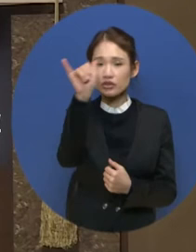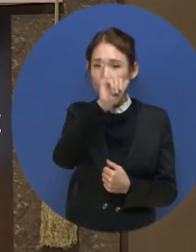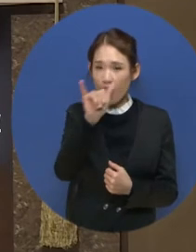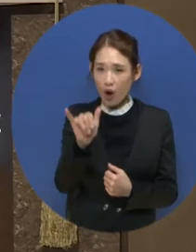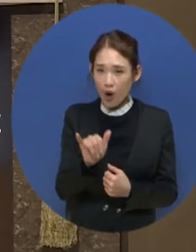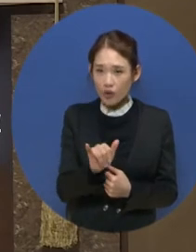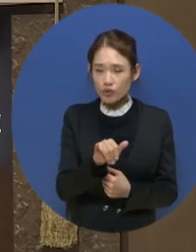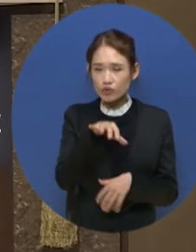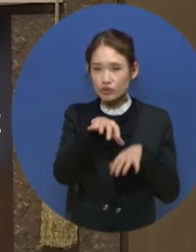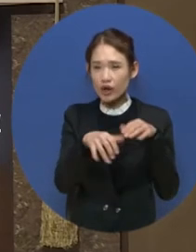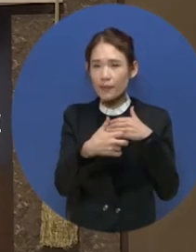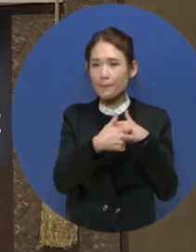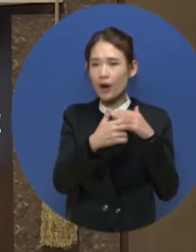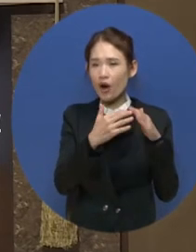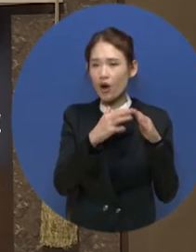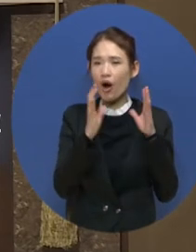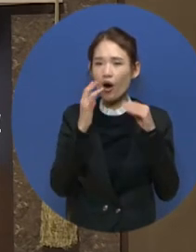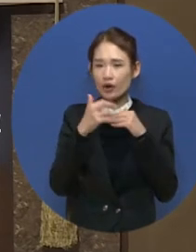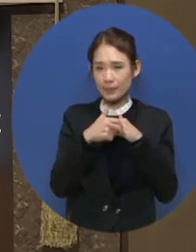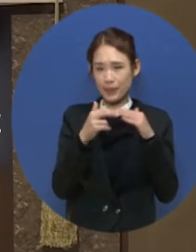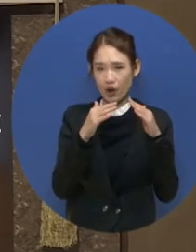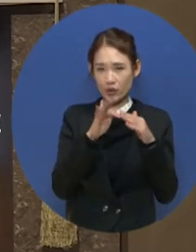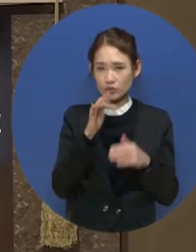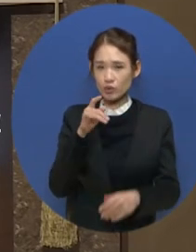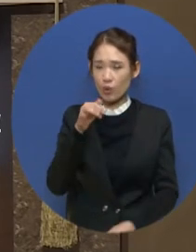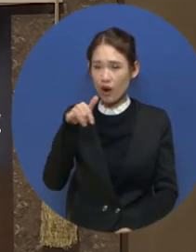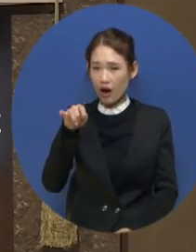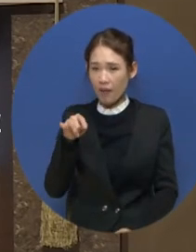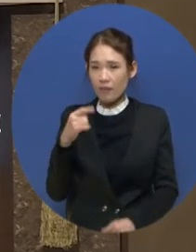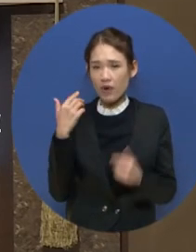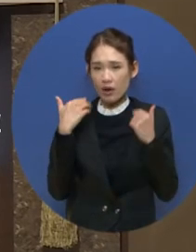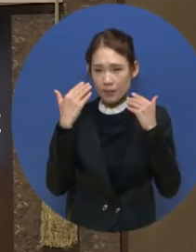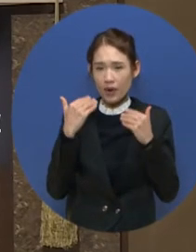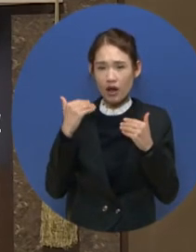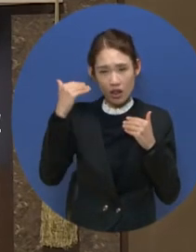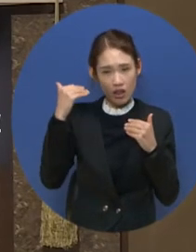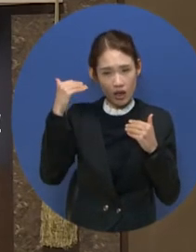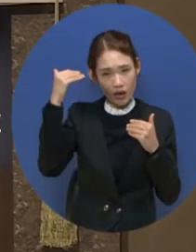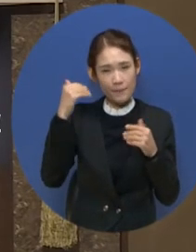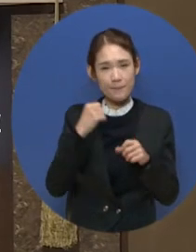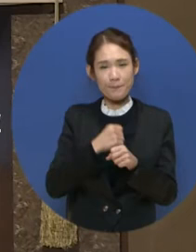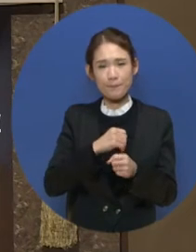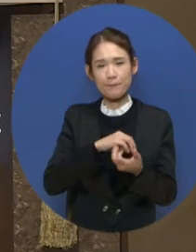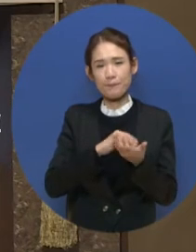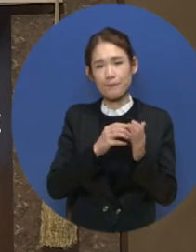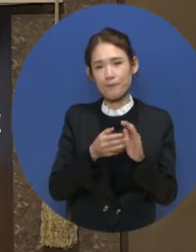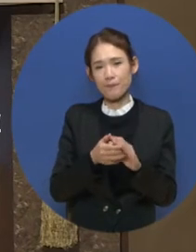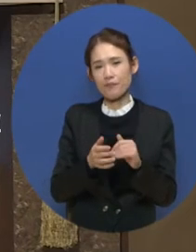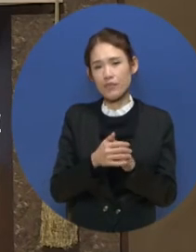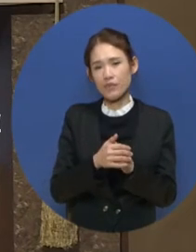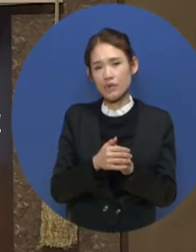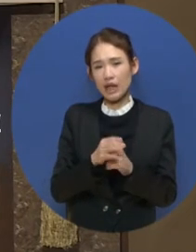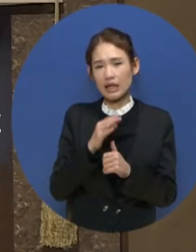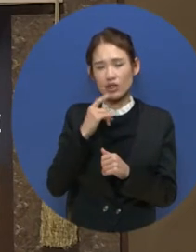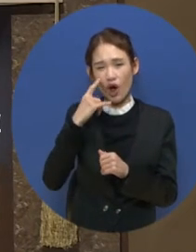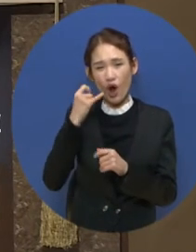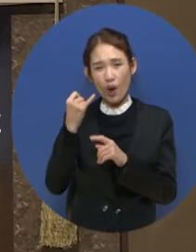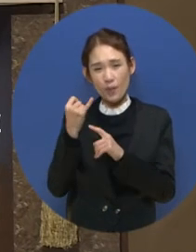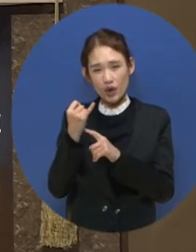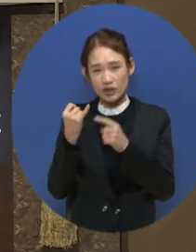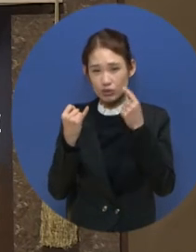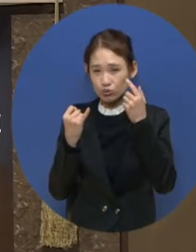학과에서 아이들의 이런 발달 수준이 어느 정도 되는가 를 사실은 어머니에게 묻는